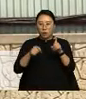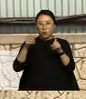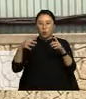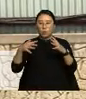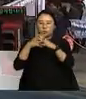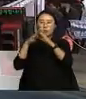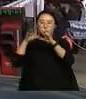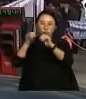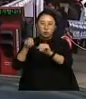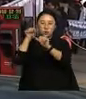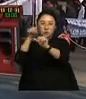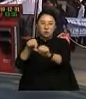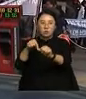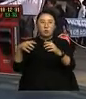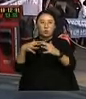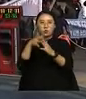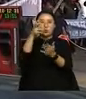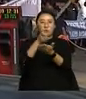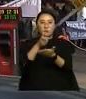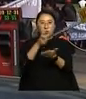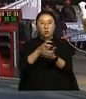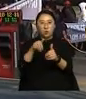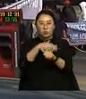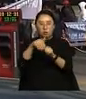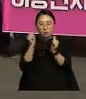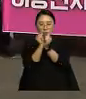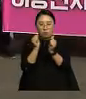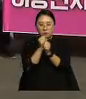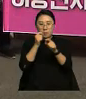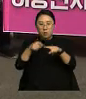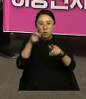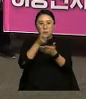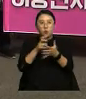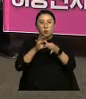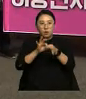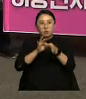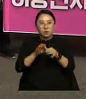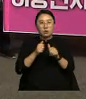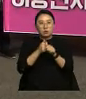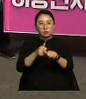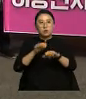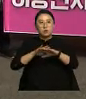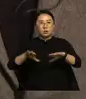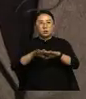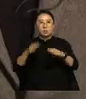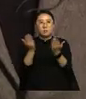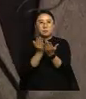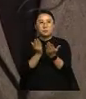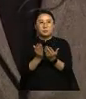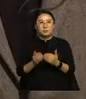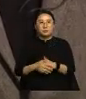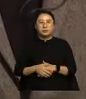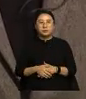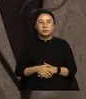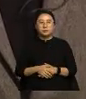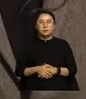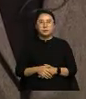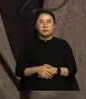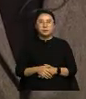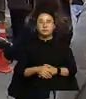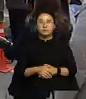공사중지 명령 도 건축법 꽈 환경영향평가 법 관계 조항에 따른 처분으로 적법하다고 난 달했습니다